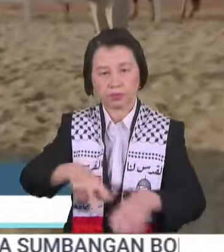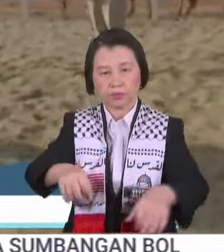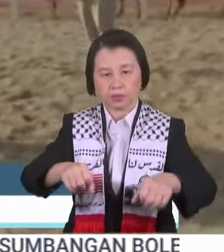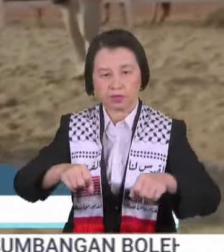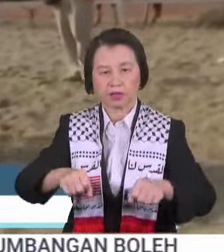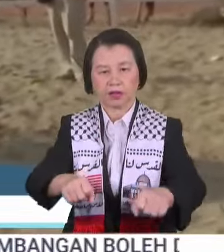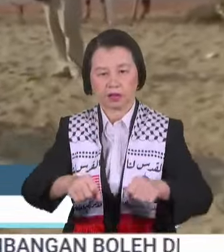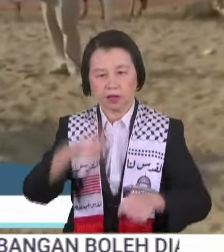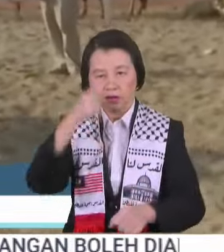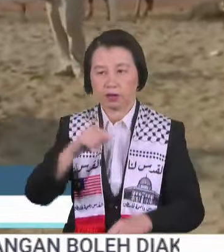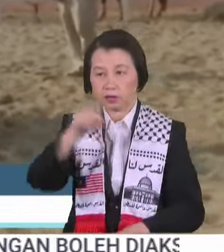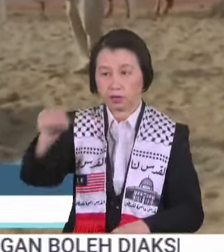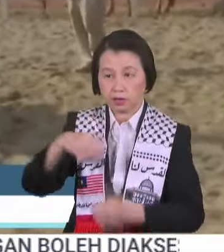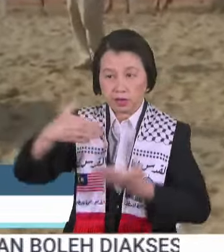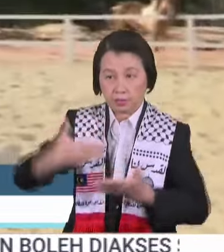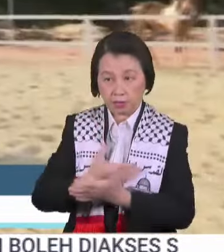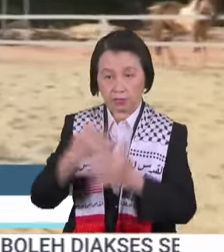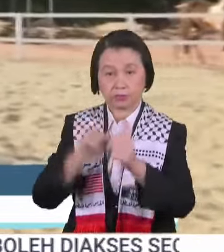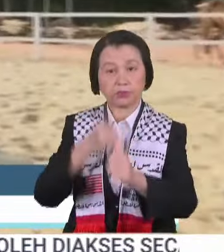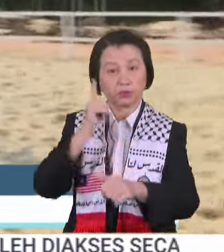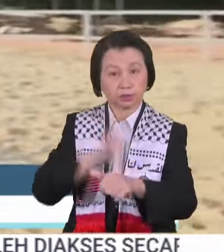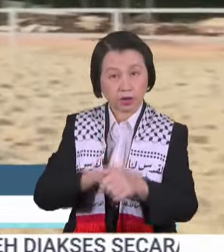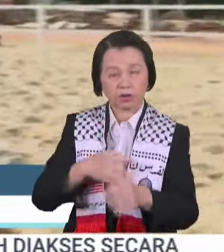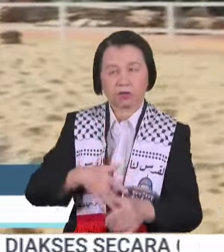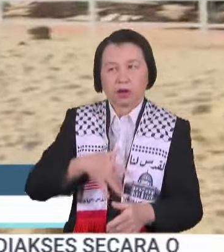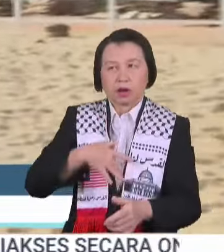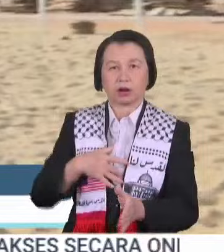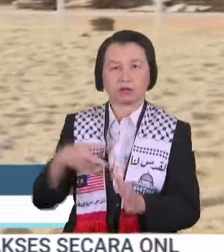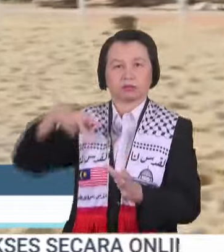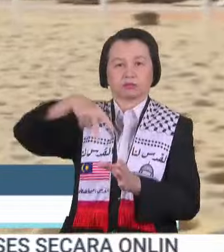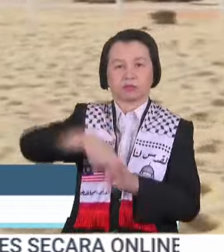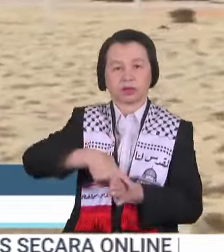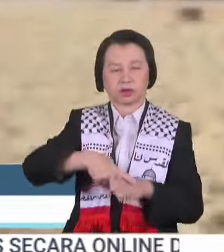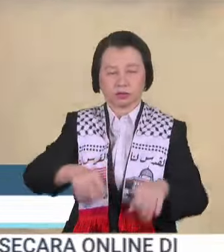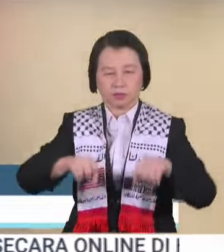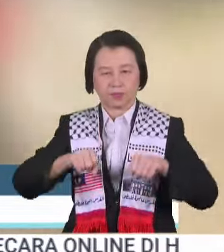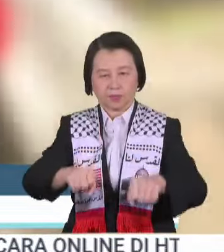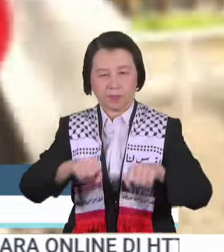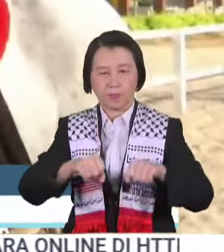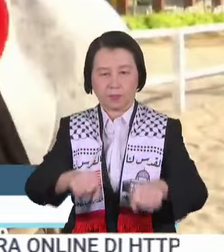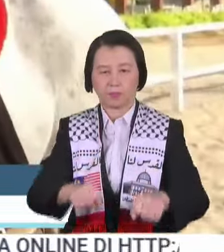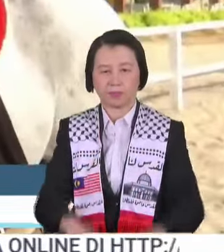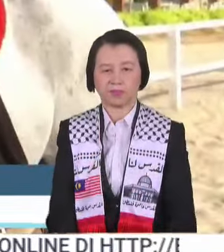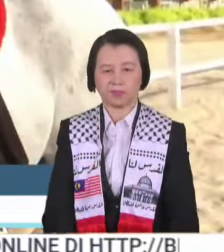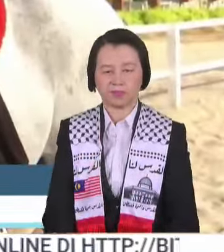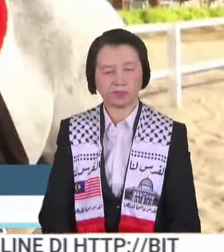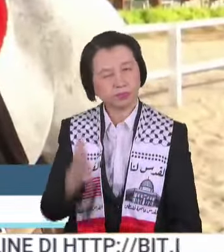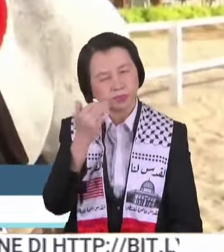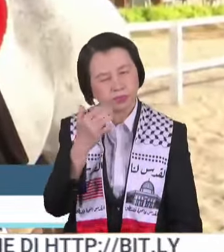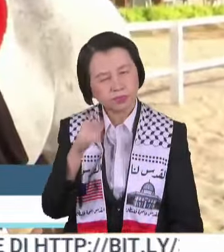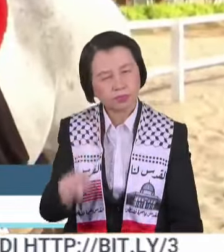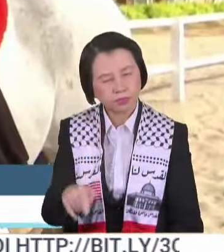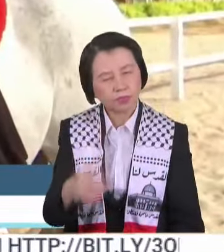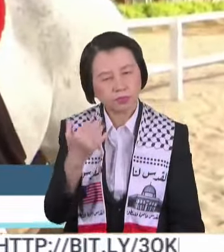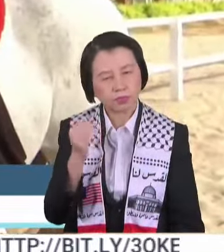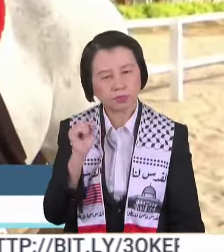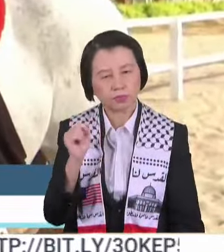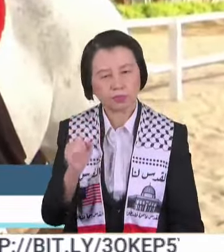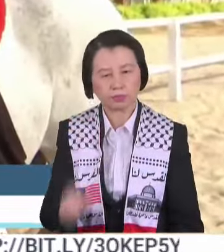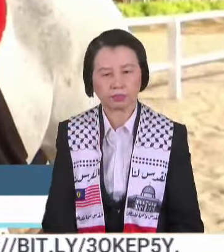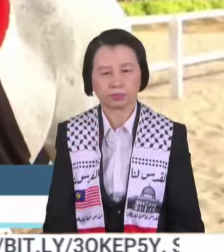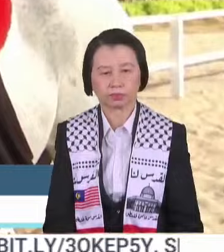apatah lagi bagi mereka yang baru kali pertama merasai pengalaman itu. Encik Rizwan, nama apa kuda ni?